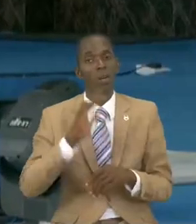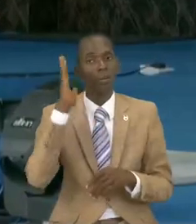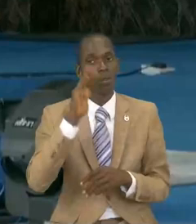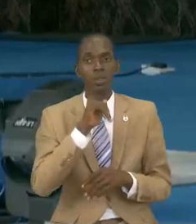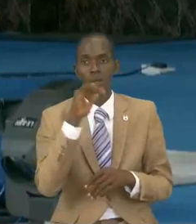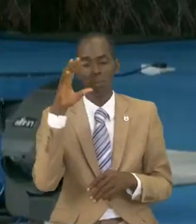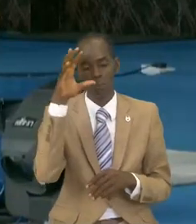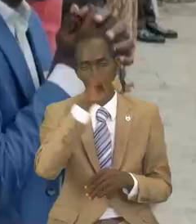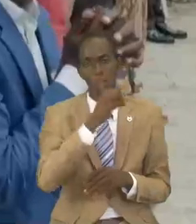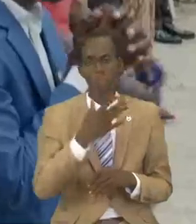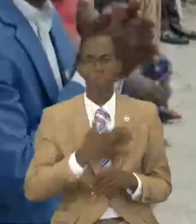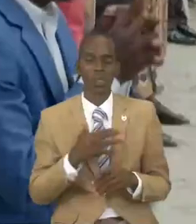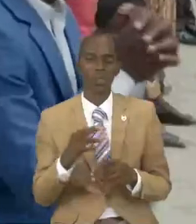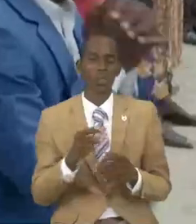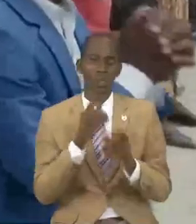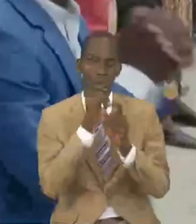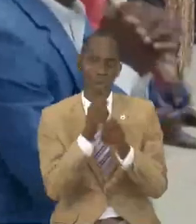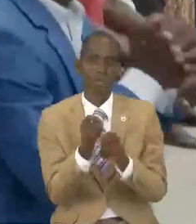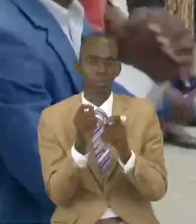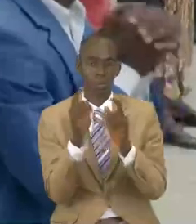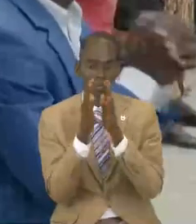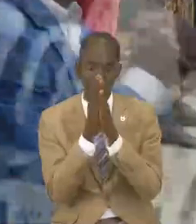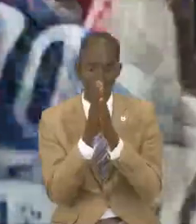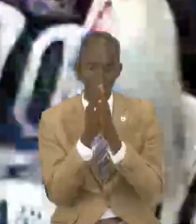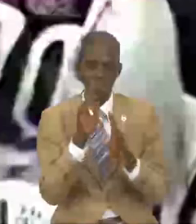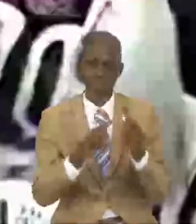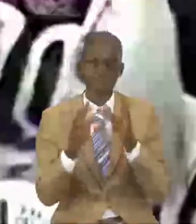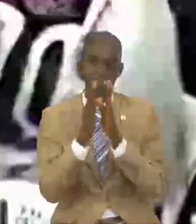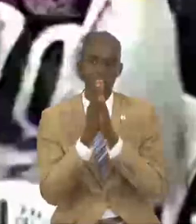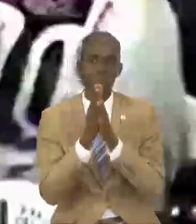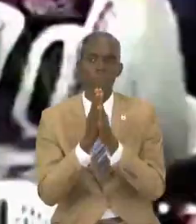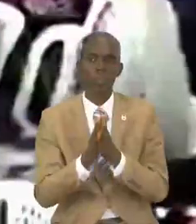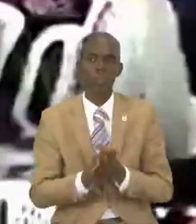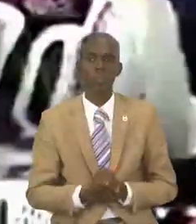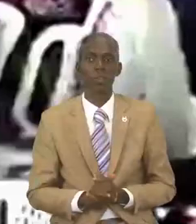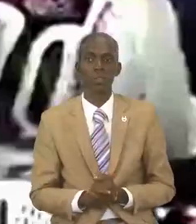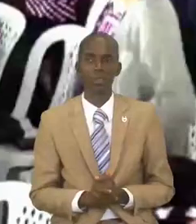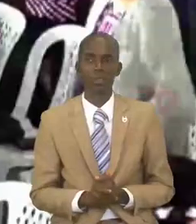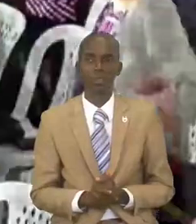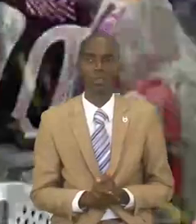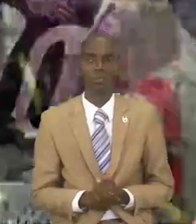raterai pas mes récompenses. Ouvrez la bouche et parlez au Seigneur dans la prière.